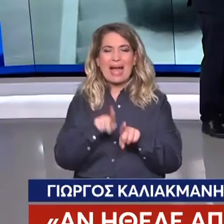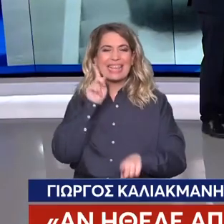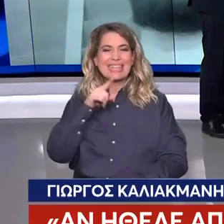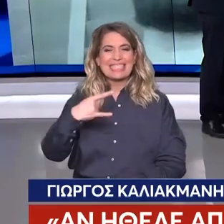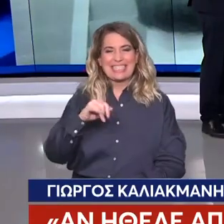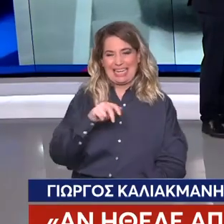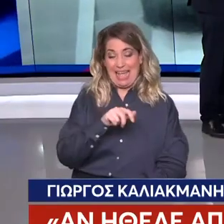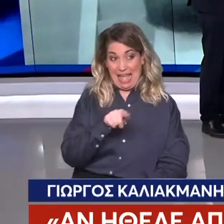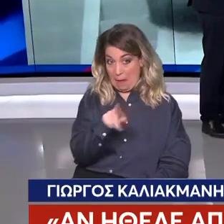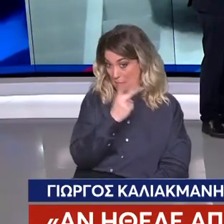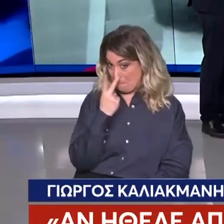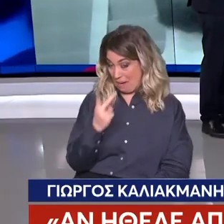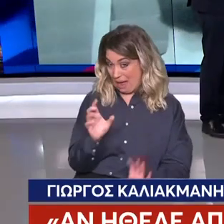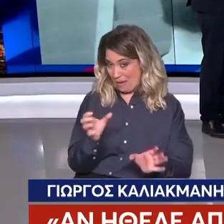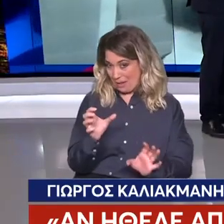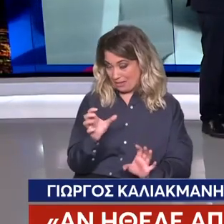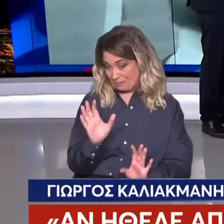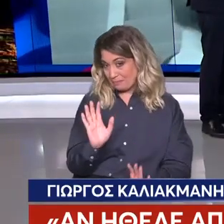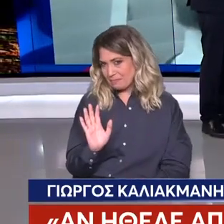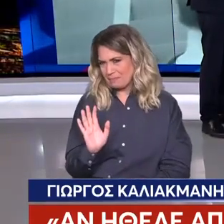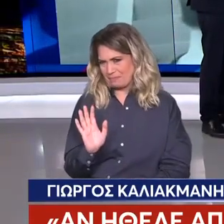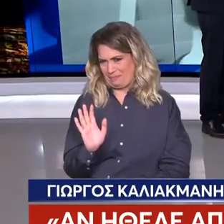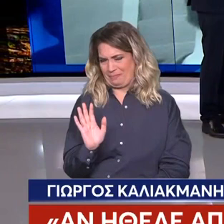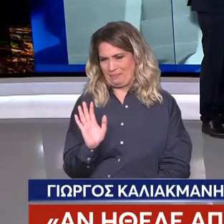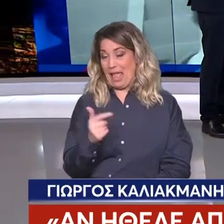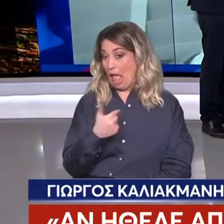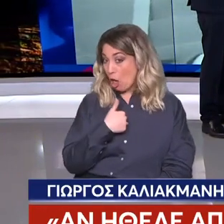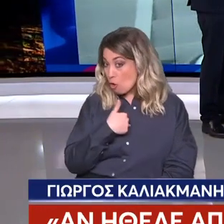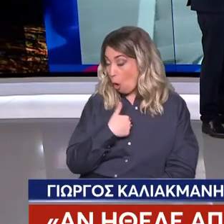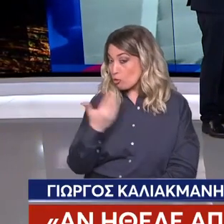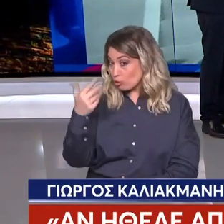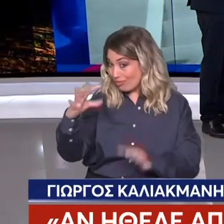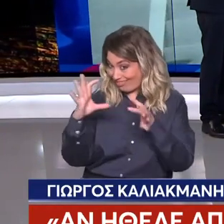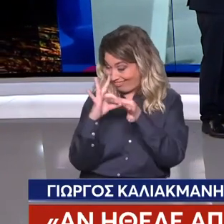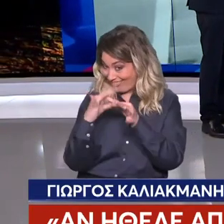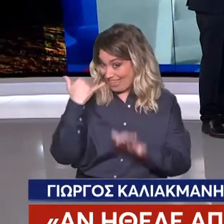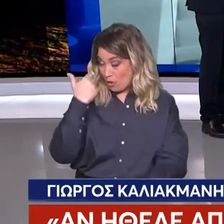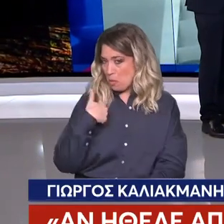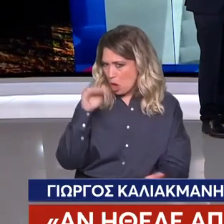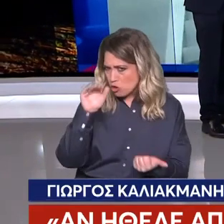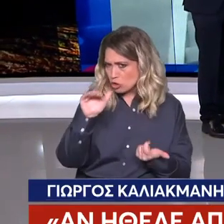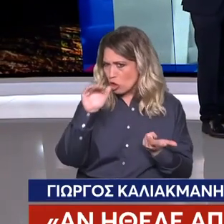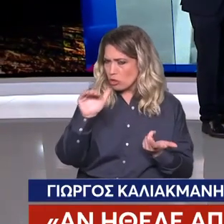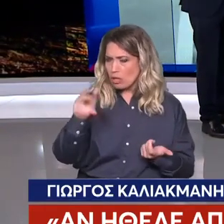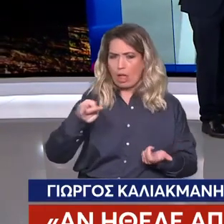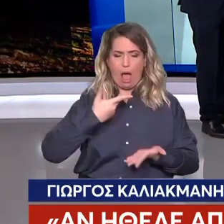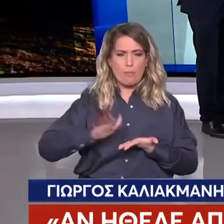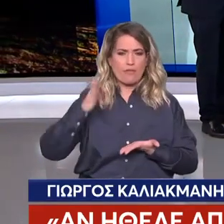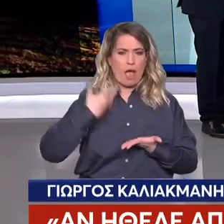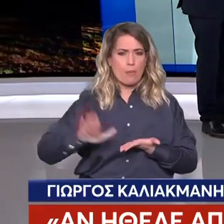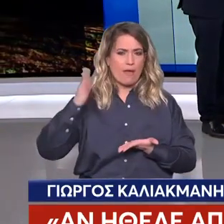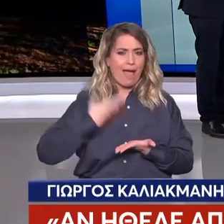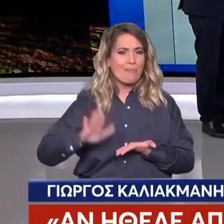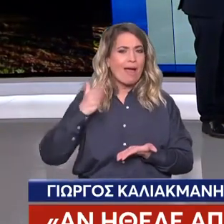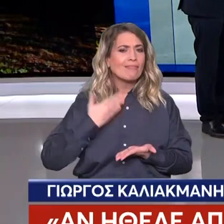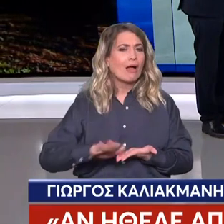την εκπομπή, στις ερωτήσεις τις δικές μου, δεν ήθελε καν να απαντήσει. Δηλαδή, έλεγε άλλα πράγματα, προσπαθούσε. Και κυρίως μίλαγε